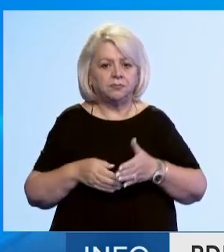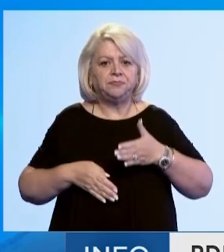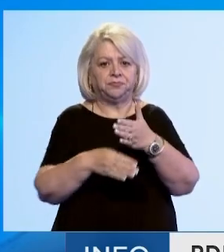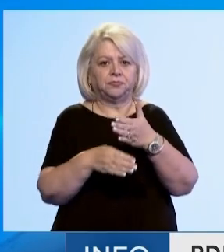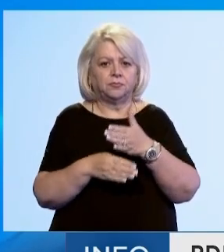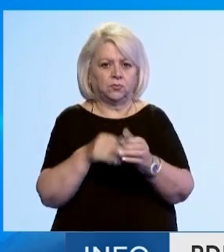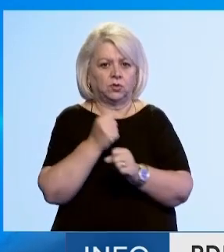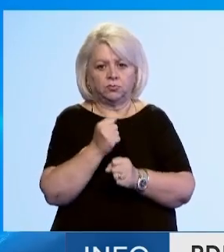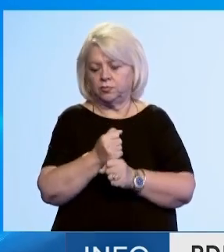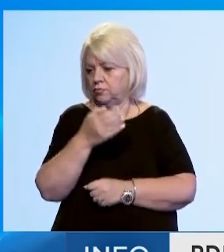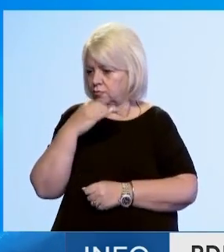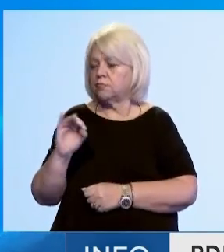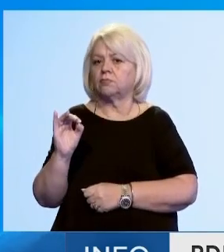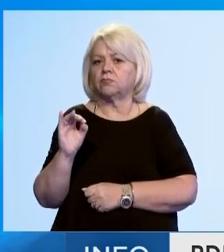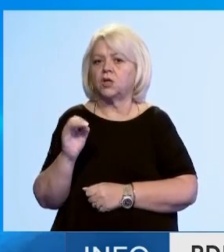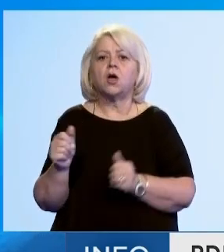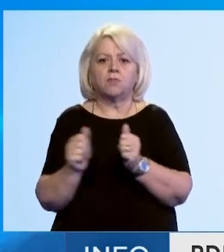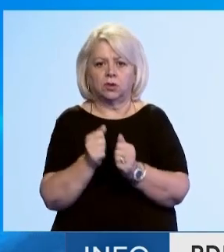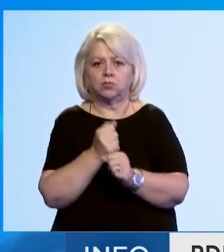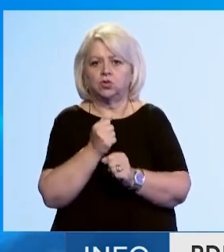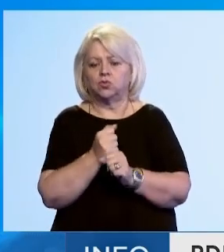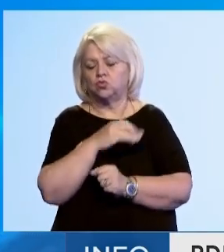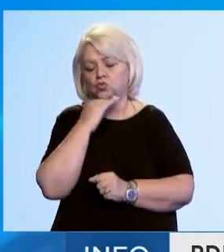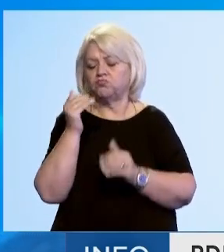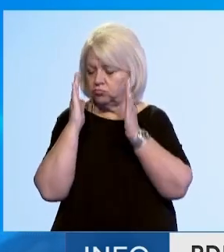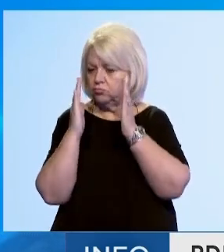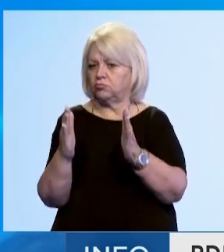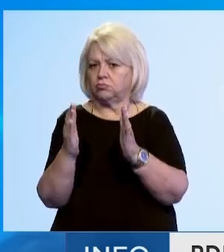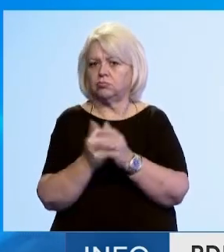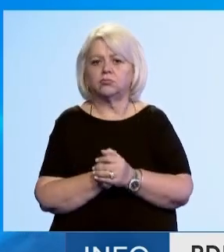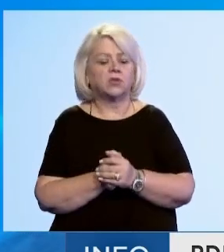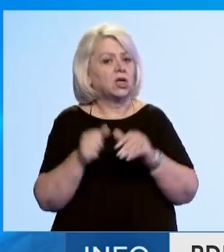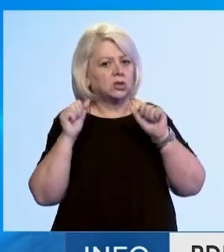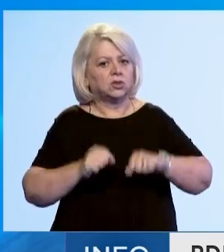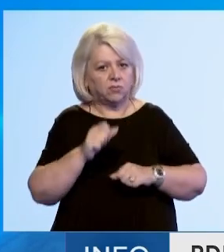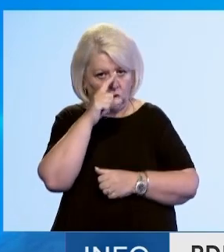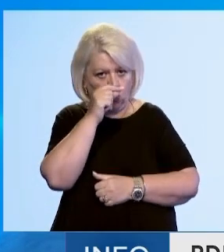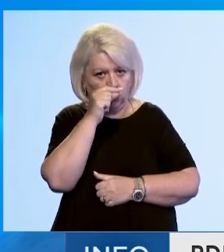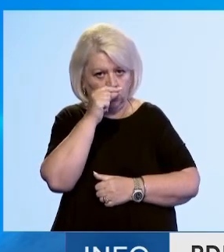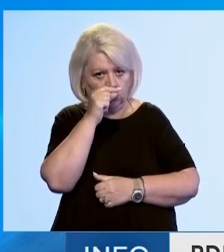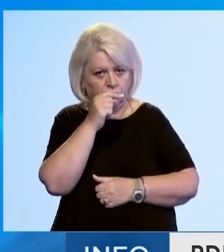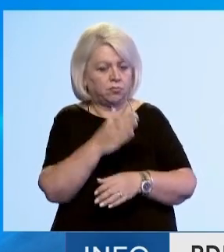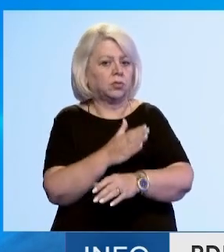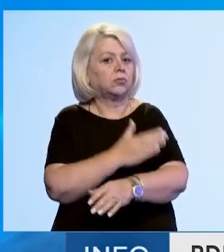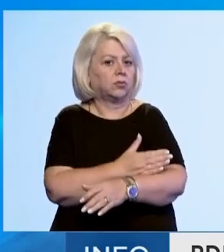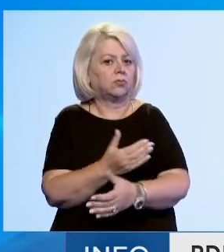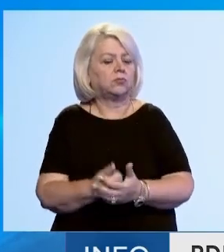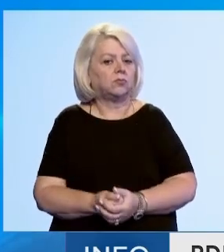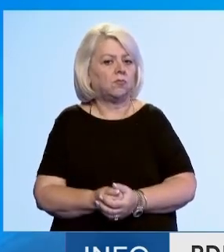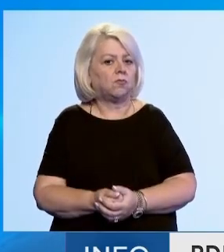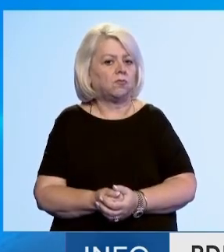punës të mirë që kanë bërë, kanë qenë shumë bashkëpunues dhe korrekt në kuadrin e qeverisjes komunale në Podujevë